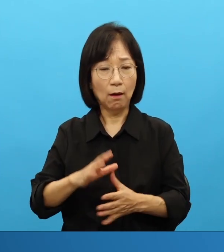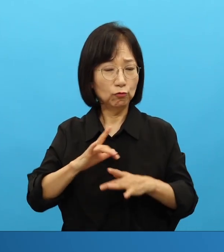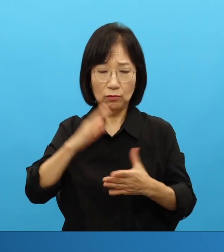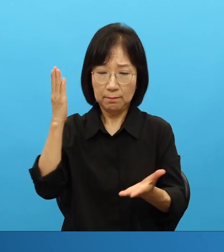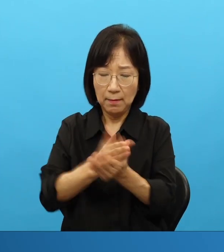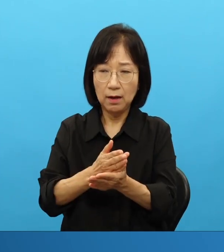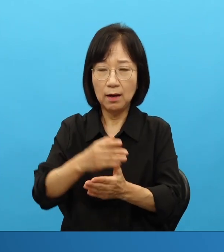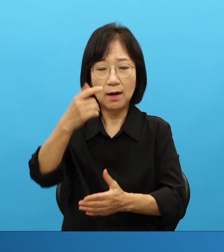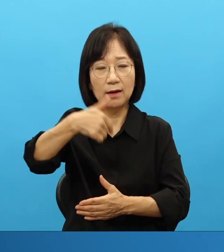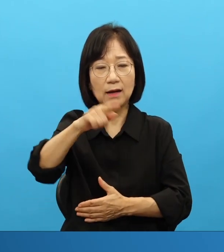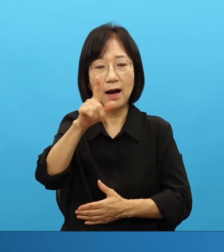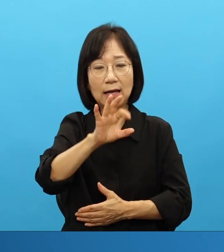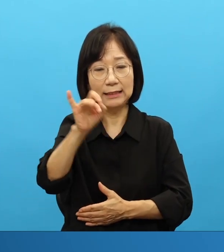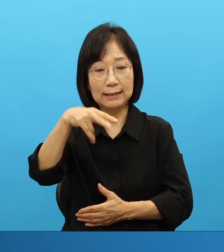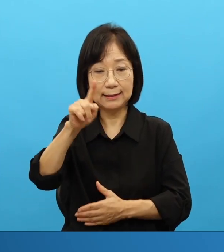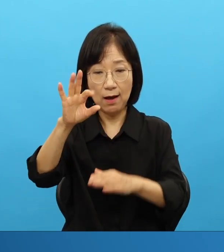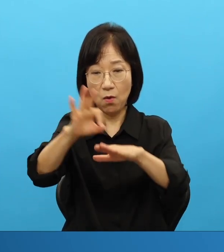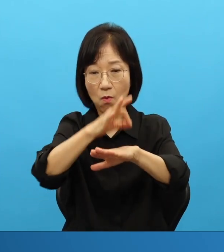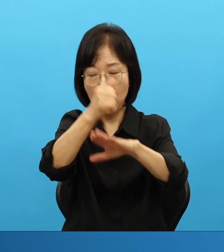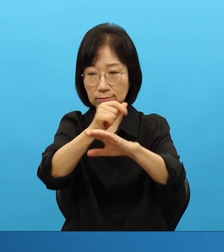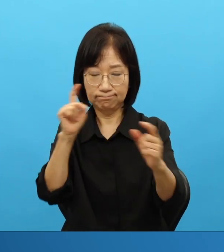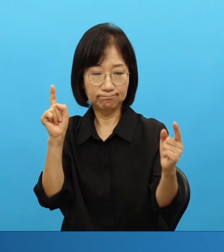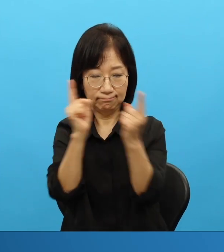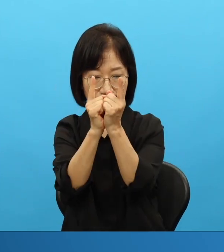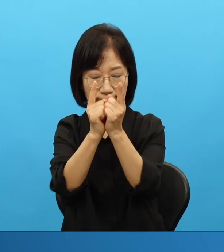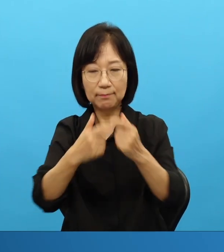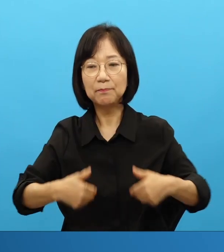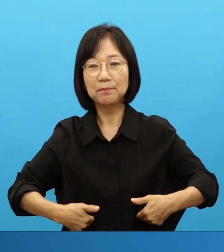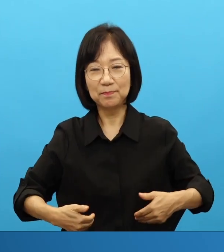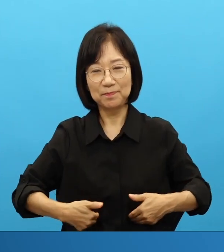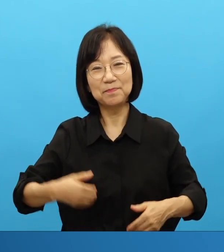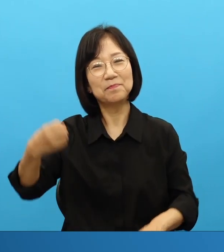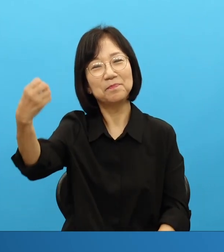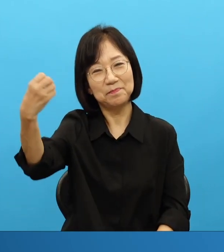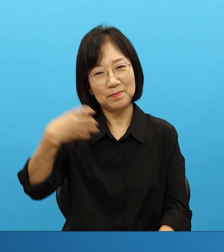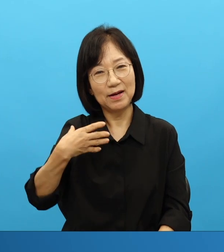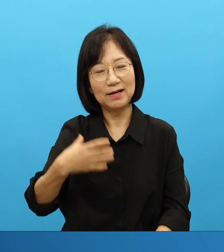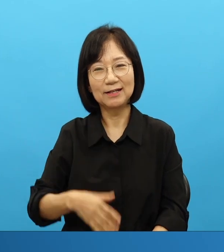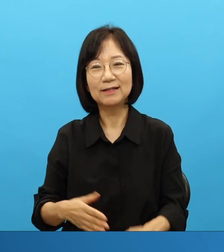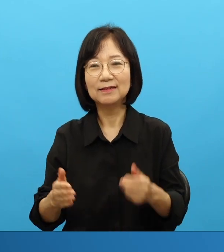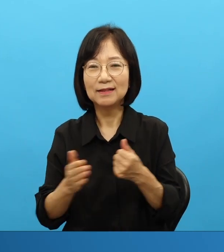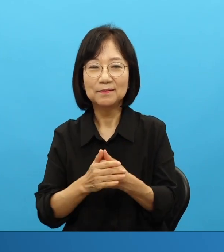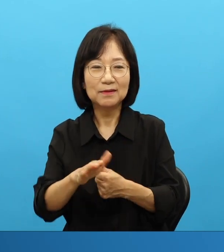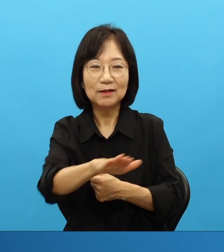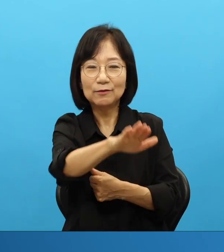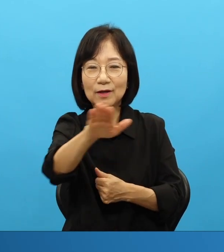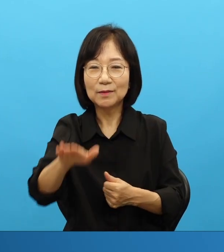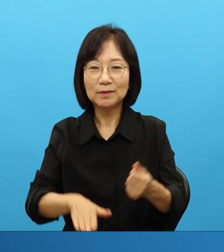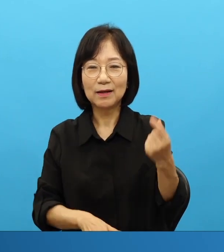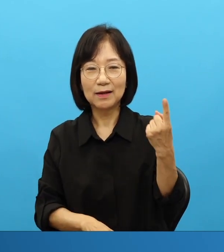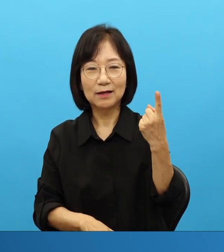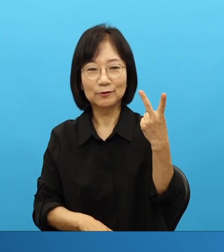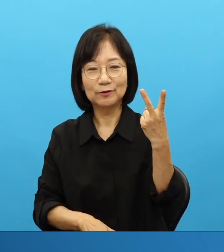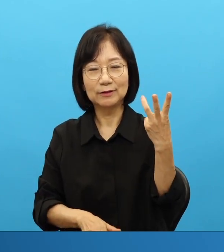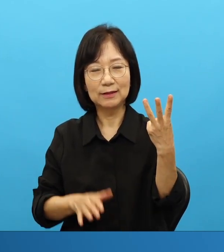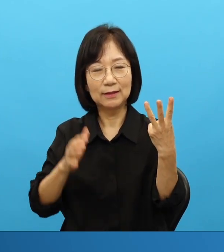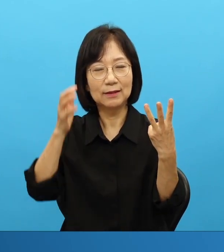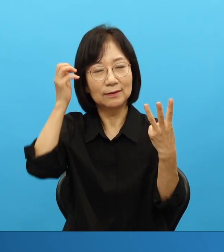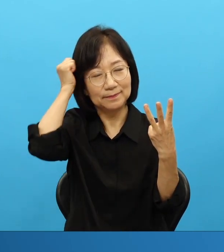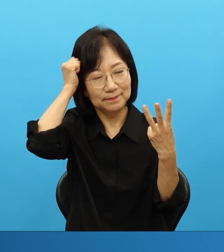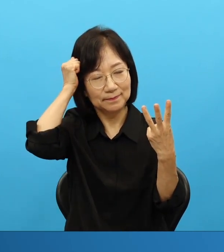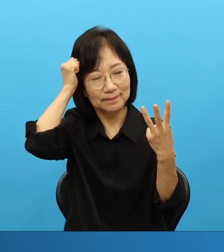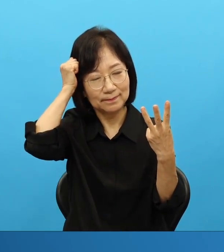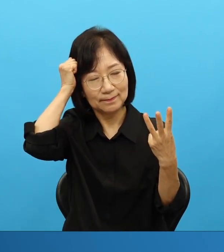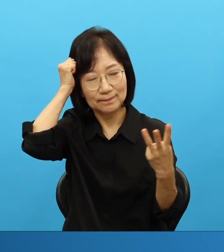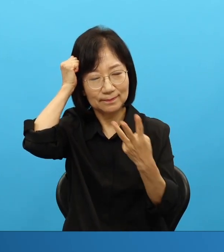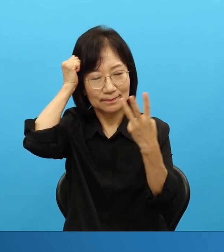do not fear, for you must stand trial before Caesar. 세 가지 가지고 가셔야 돼요. You must carry these three things with you. 어렵지 않습니다. It's